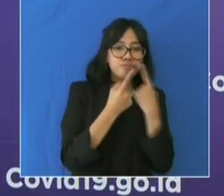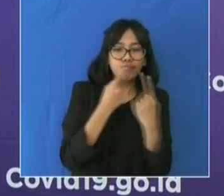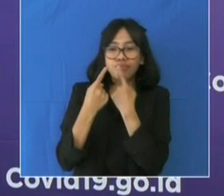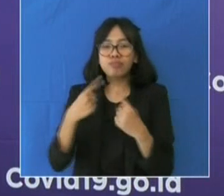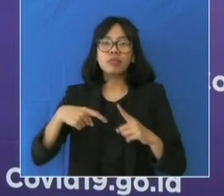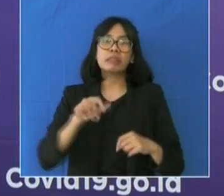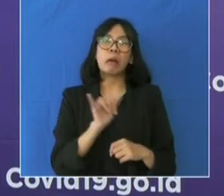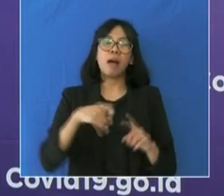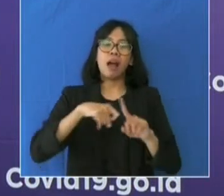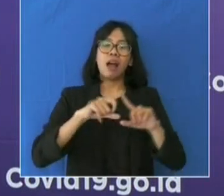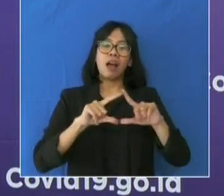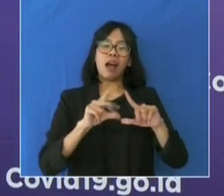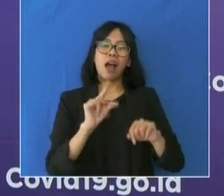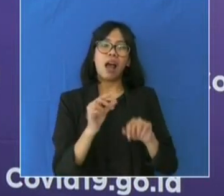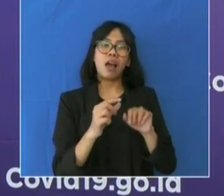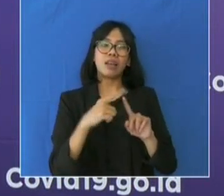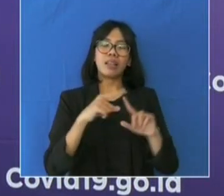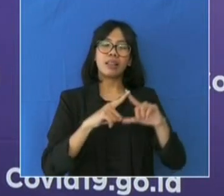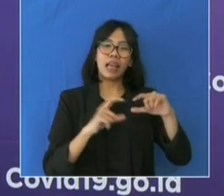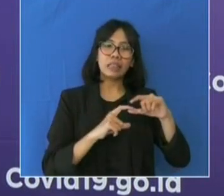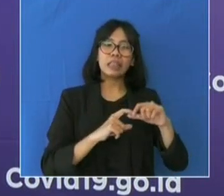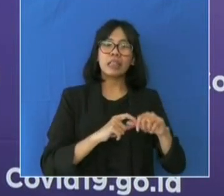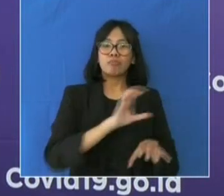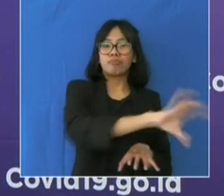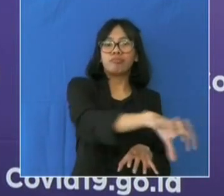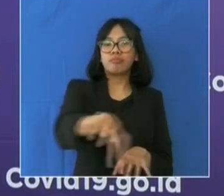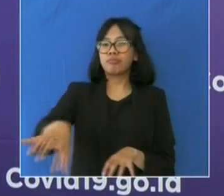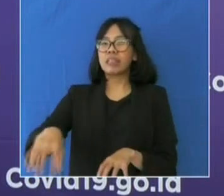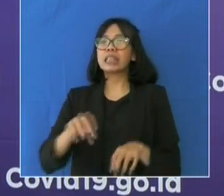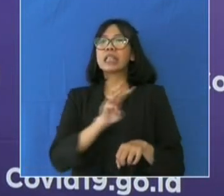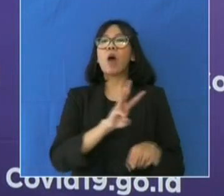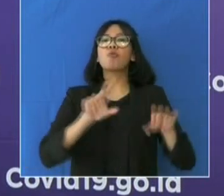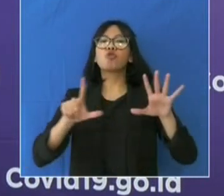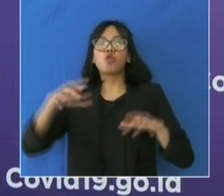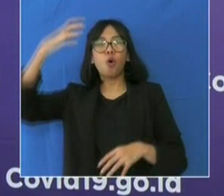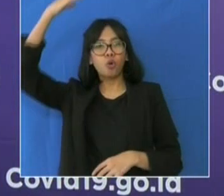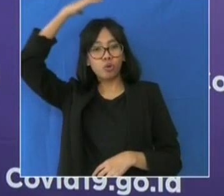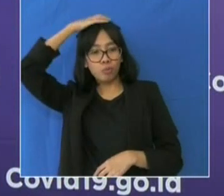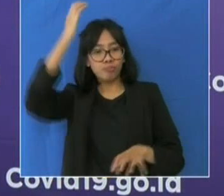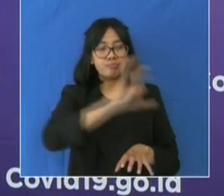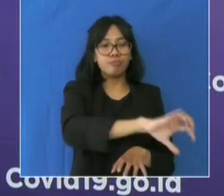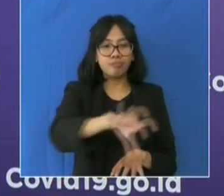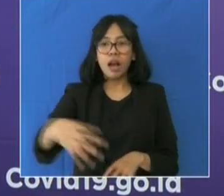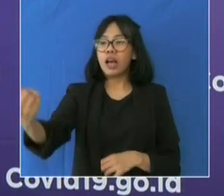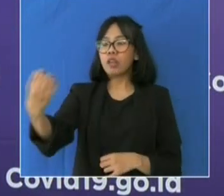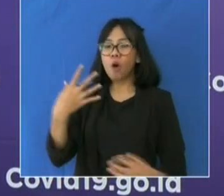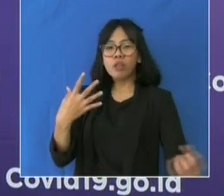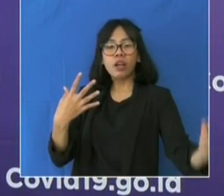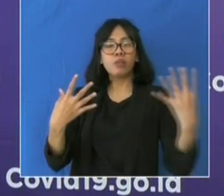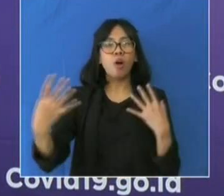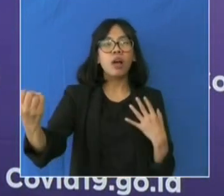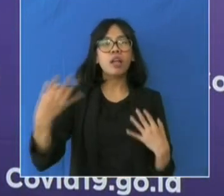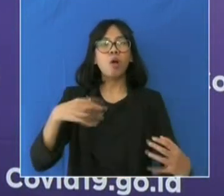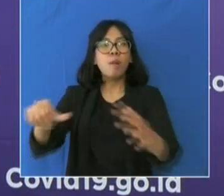dengan Caritas pc37x Kupang diseluruh Indonesia dengan memprioritaskan respon